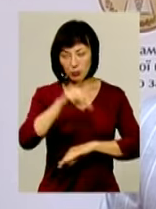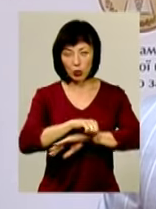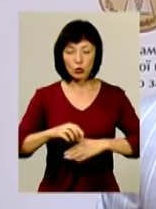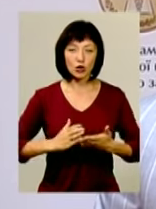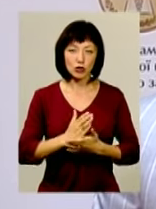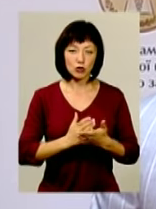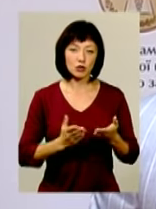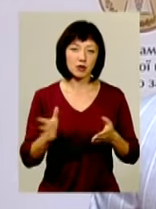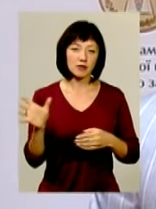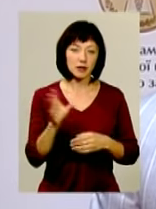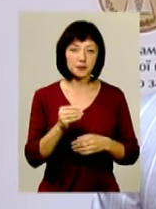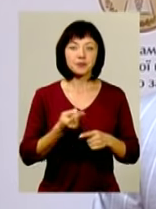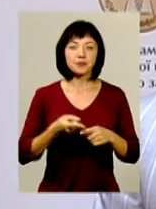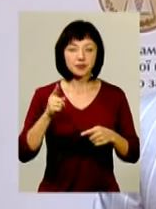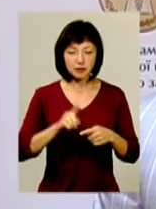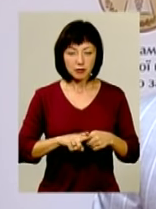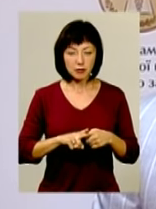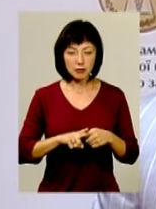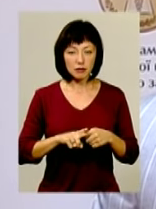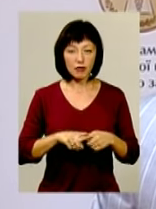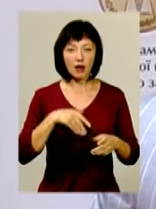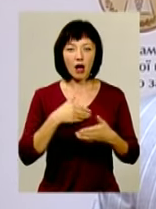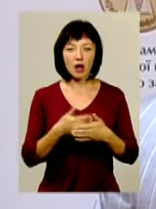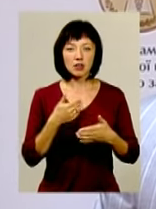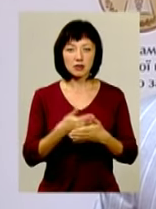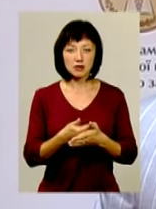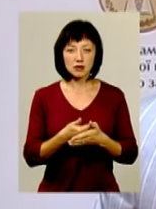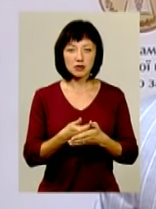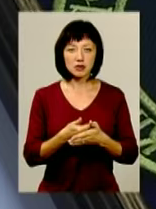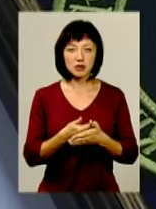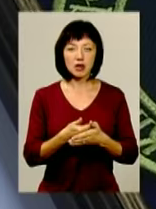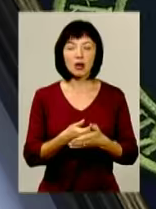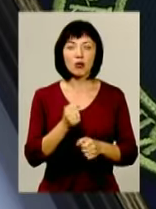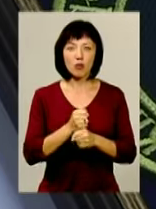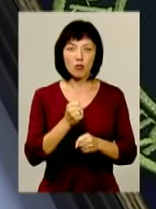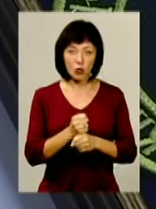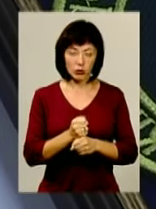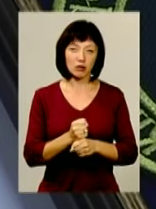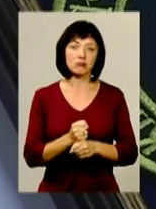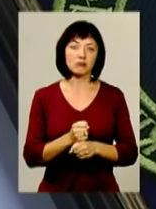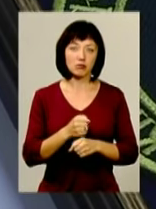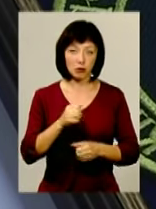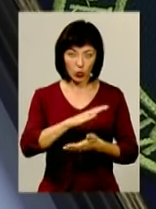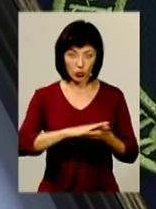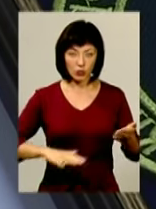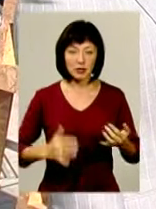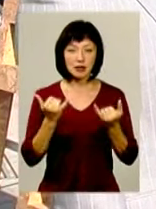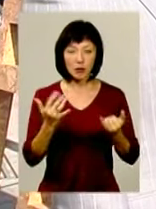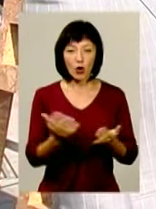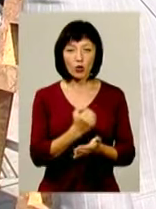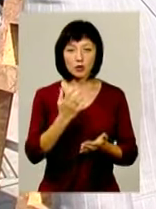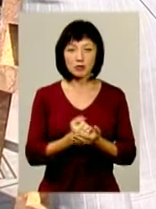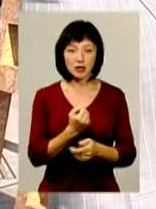прикордонна адміністрація. Тому активна робота у цьому напрямку йде. Втім, незважаючи на теперішні успіхи